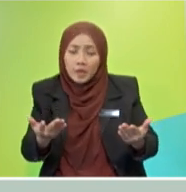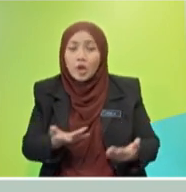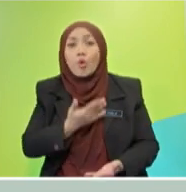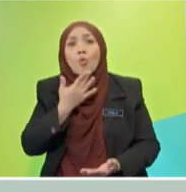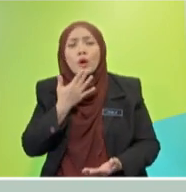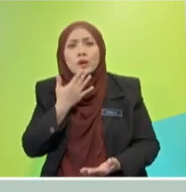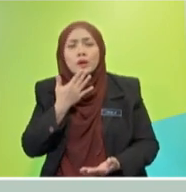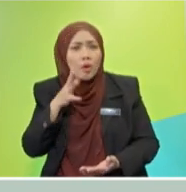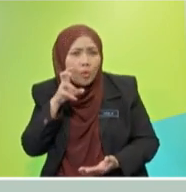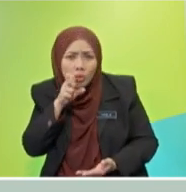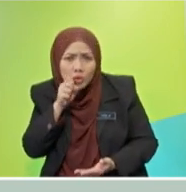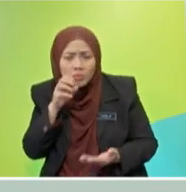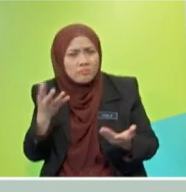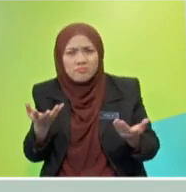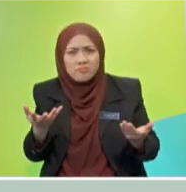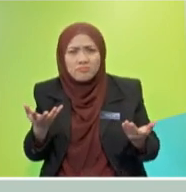tapi